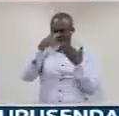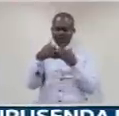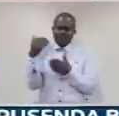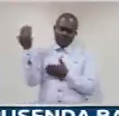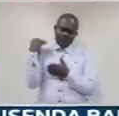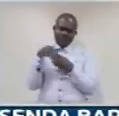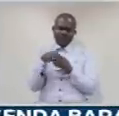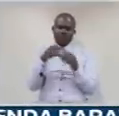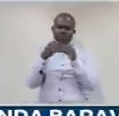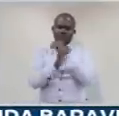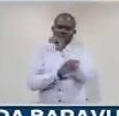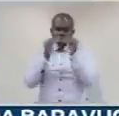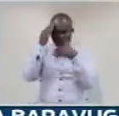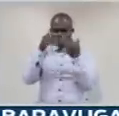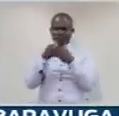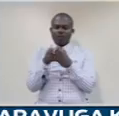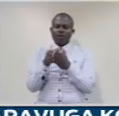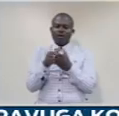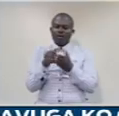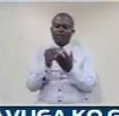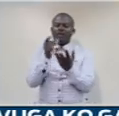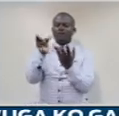wahoze ari umukuru w'igihugu kuko bari bamwana